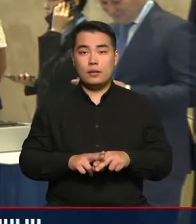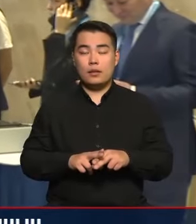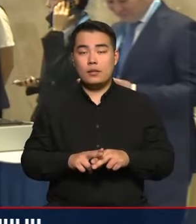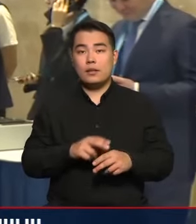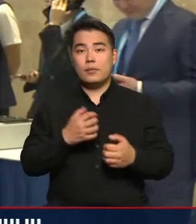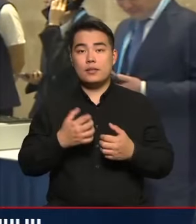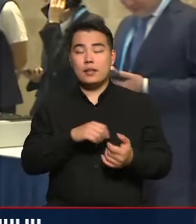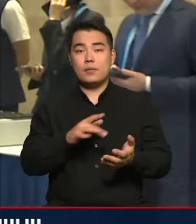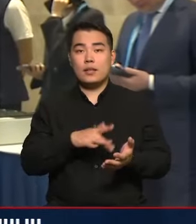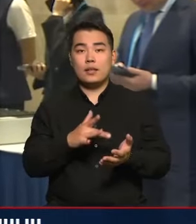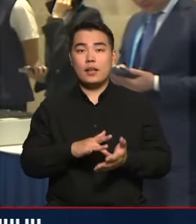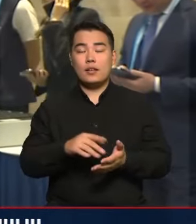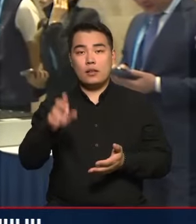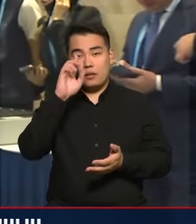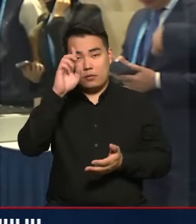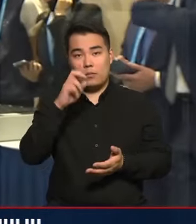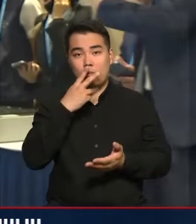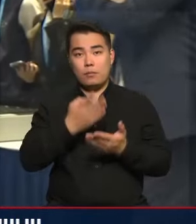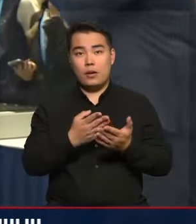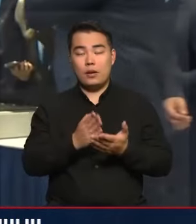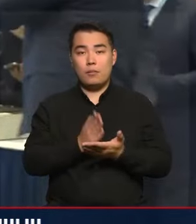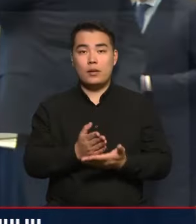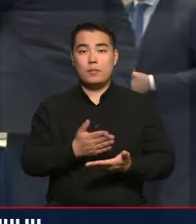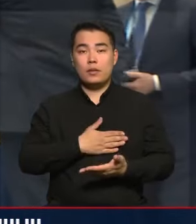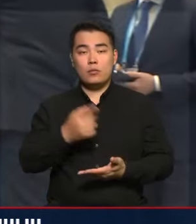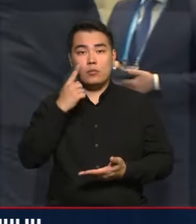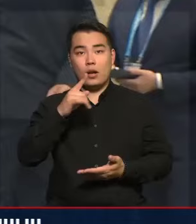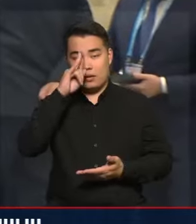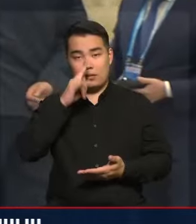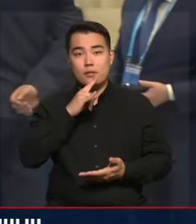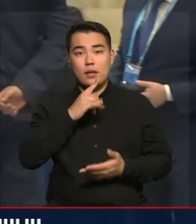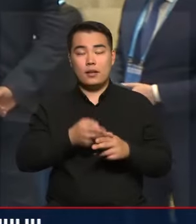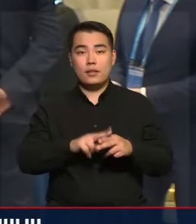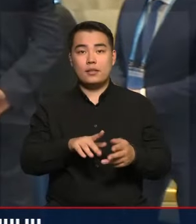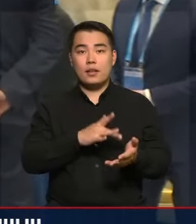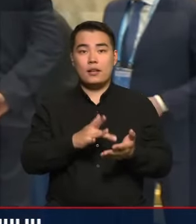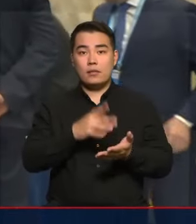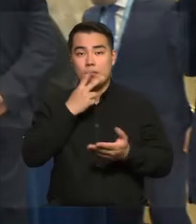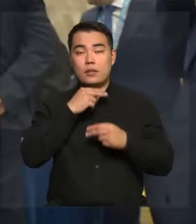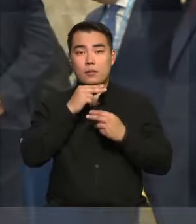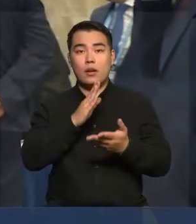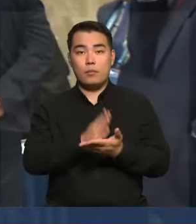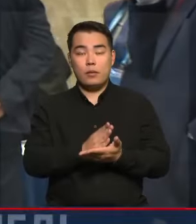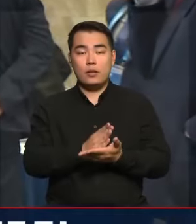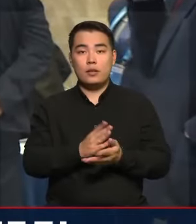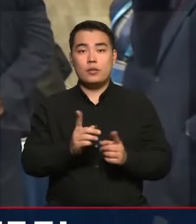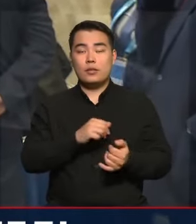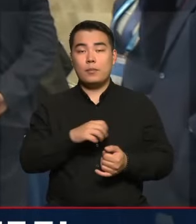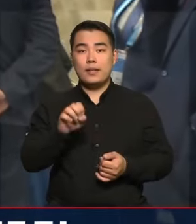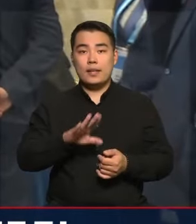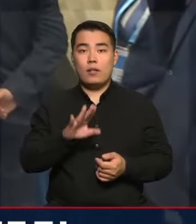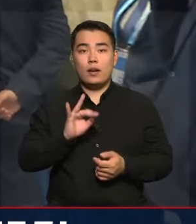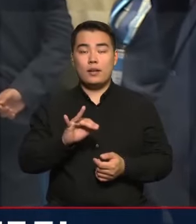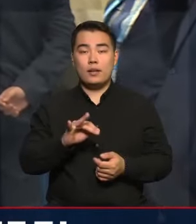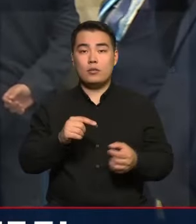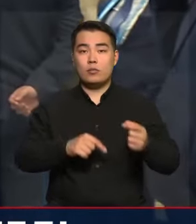Орта державалар тәуелсіз сыртқы саясат ұстанады. Менің ойымша, Қазақстан қос одақтың ортасында, яғни ұжымдық қауіпсіздік шарт ұйымы мен Еуразиялық одақта